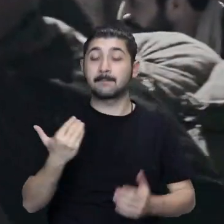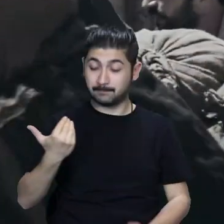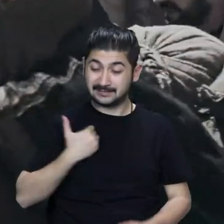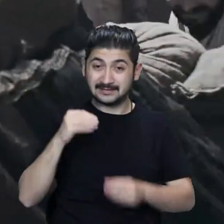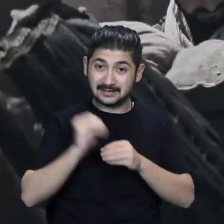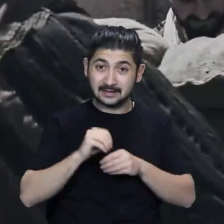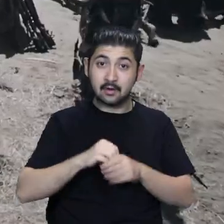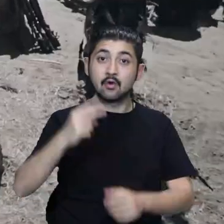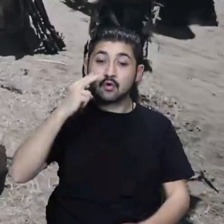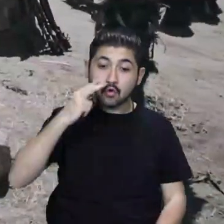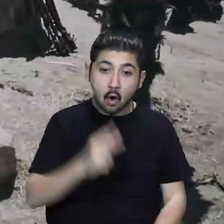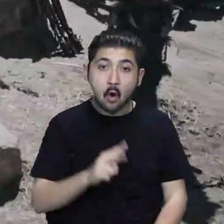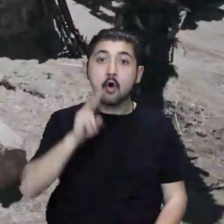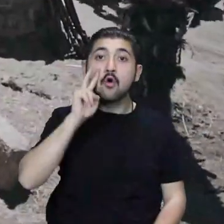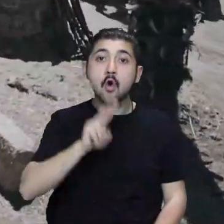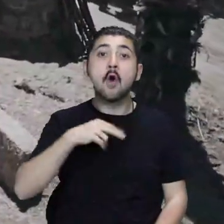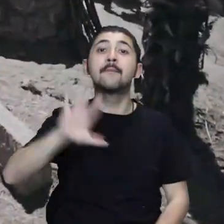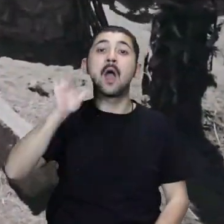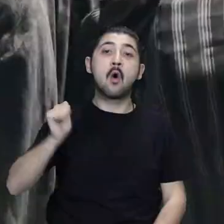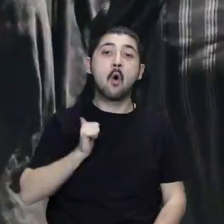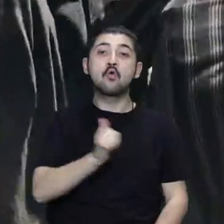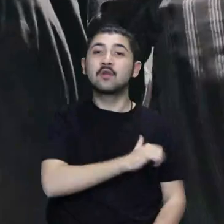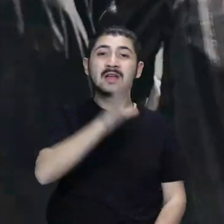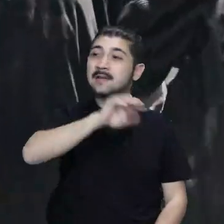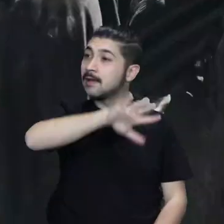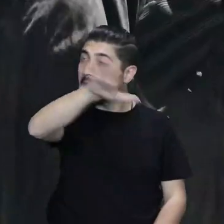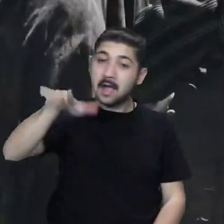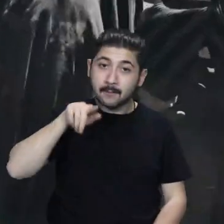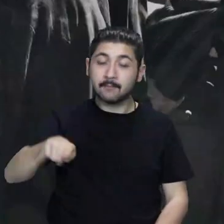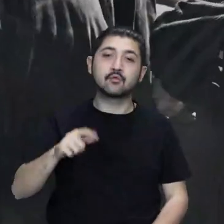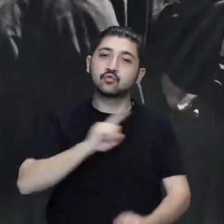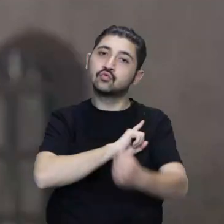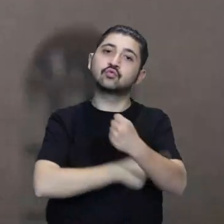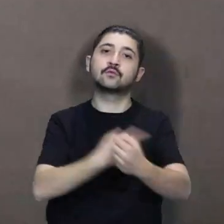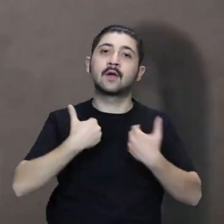Bizlere görünür görünmez ordularınla güç ver ya Rabbi. Amin.